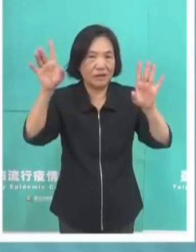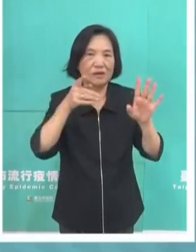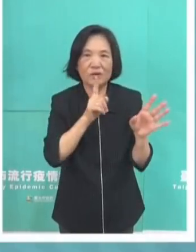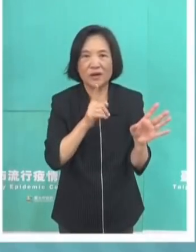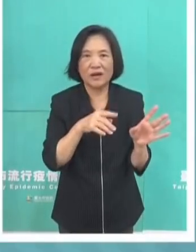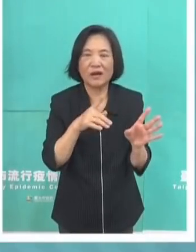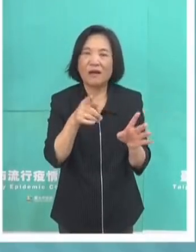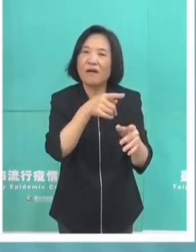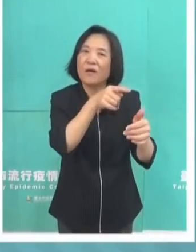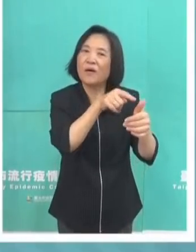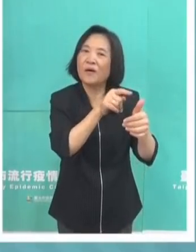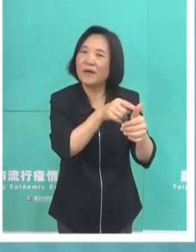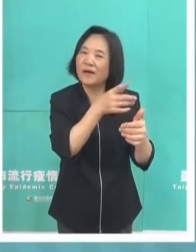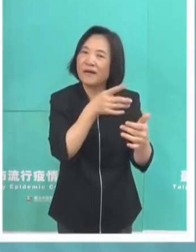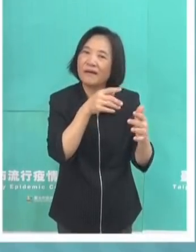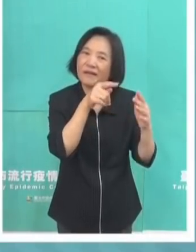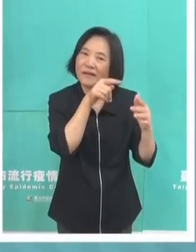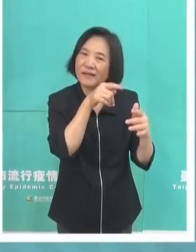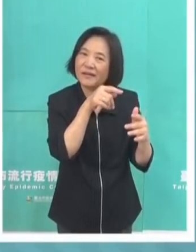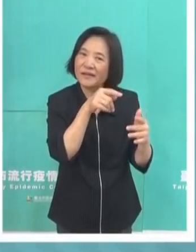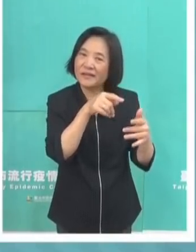这样。